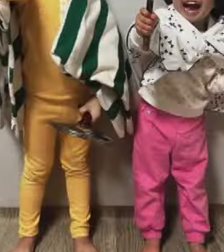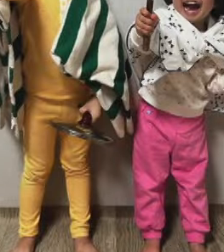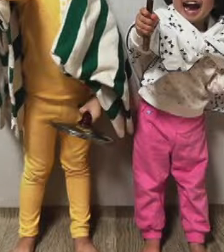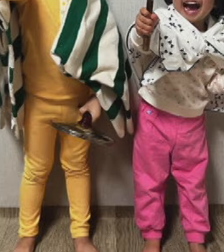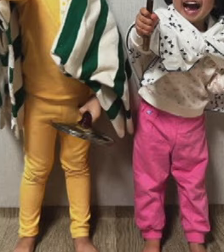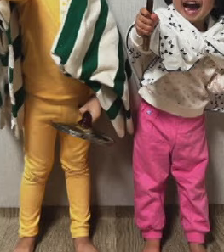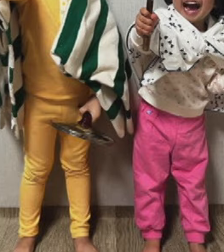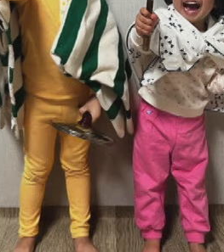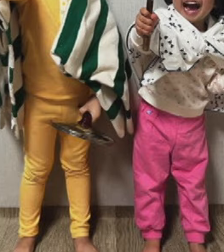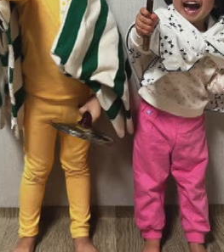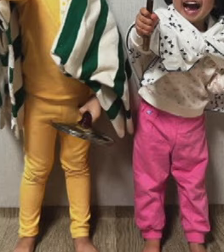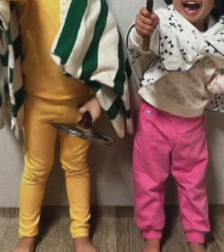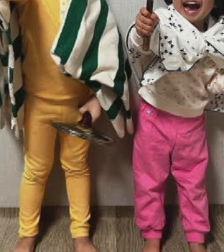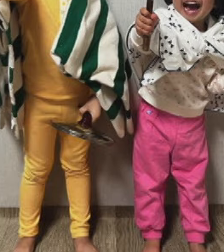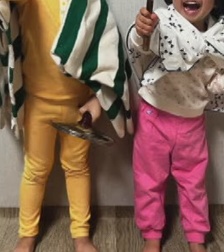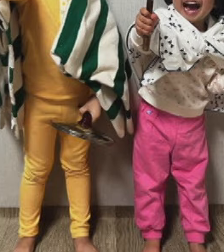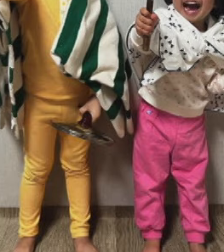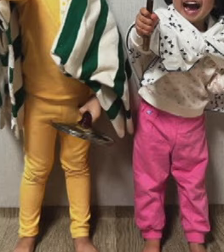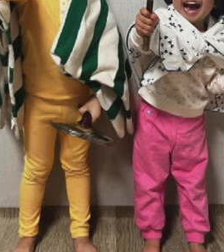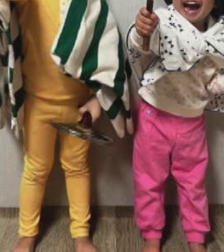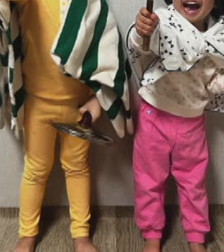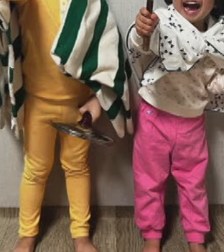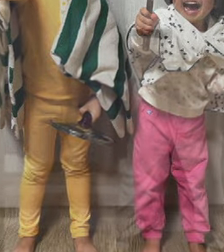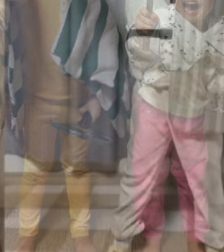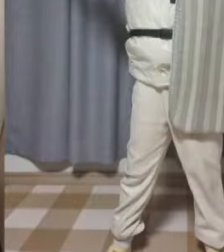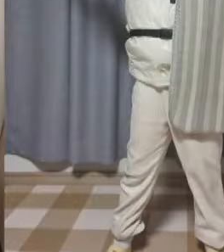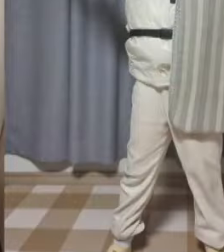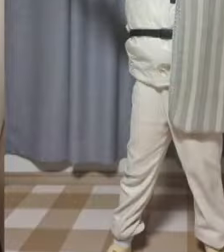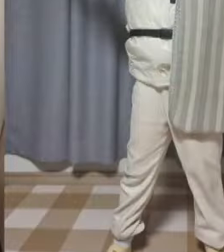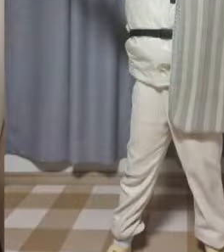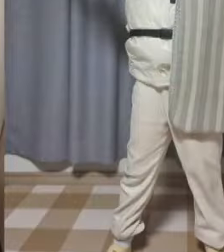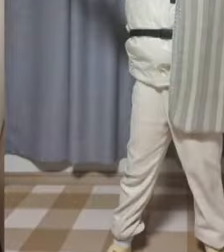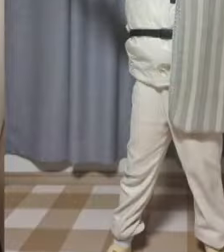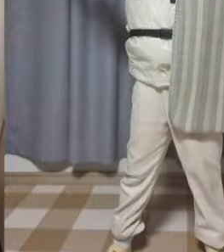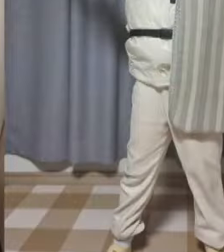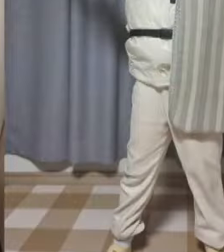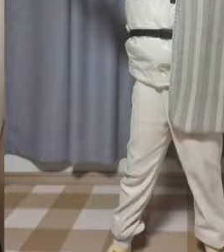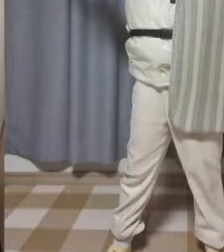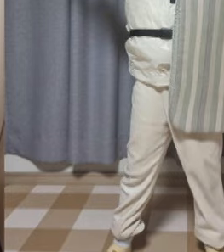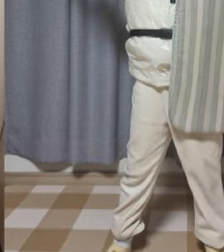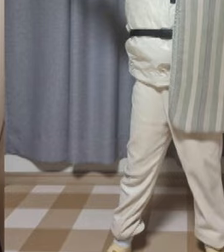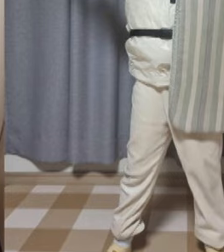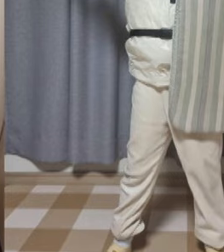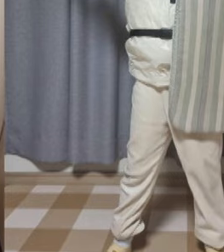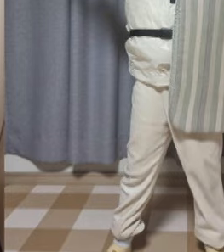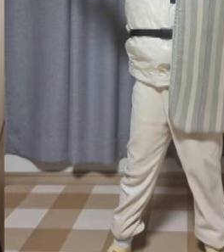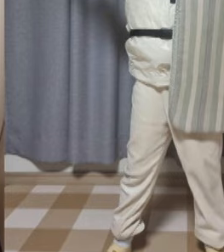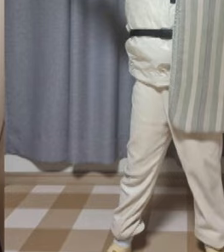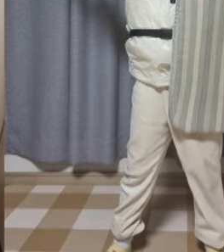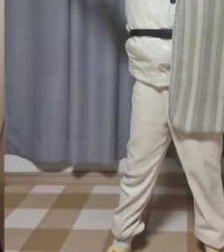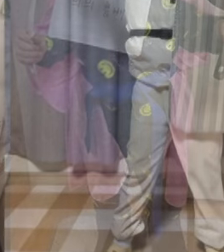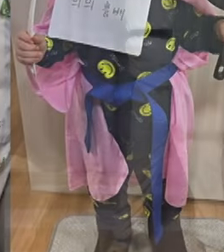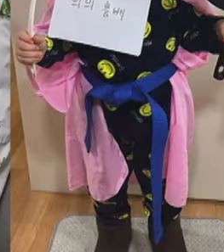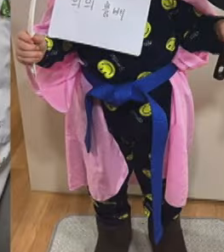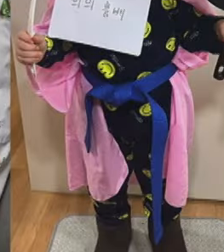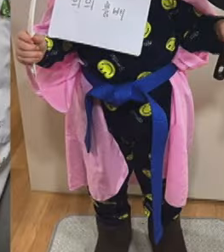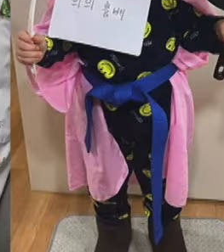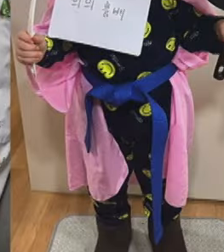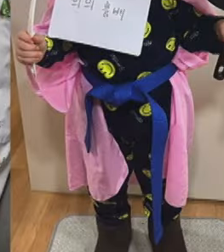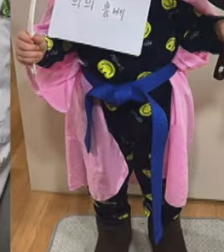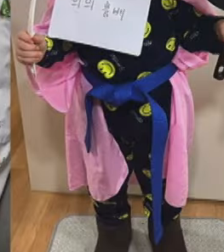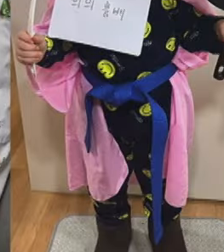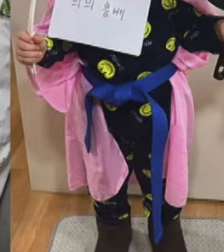있었습니다 그리고 뭐 또 뒤지기 있잖아 뒤지기 그걸로 말씀의 검 이렇게 막 하면 면 정말 기발하죠 우리